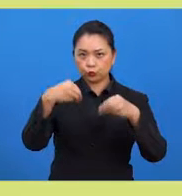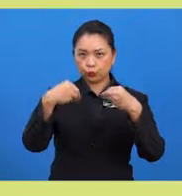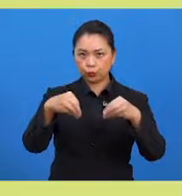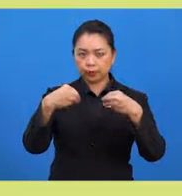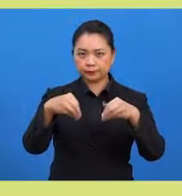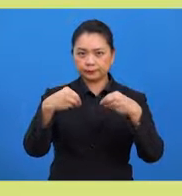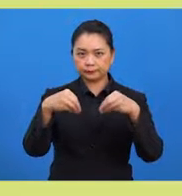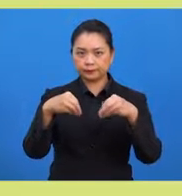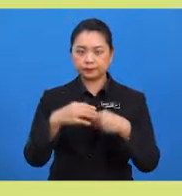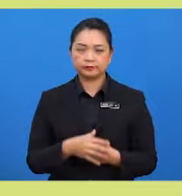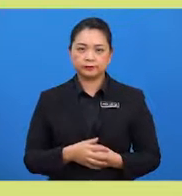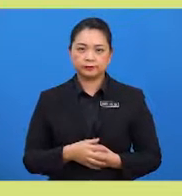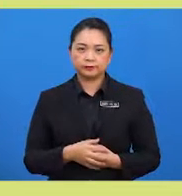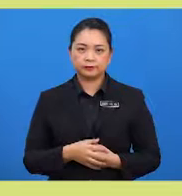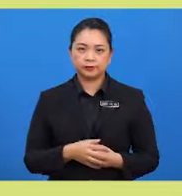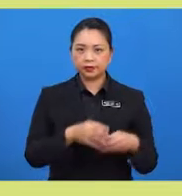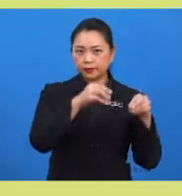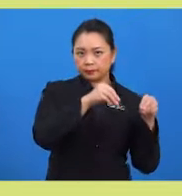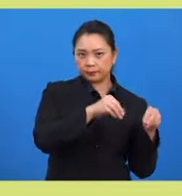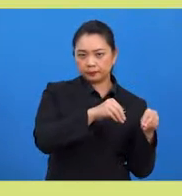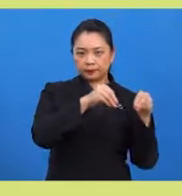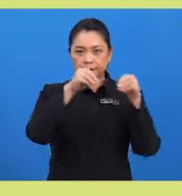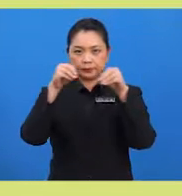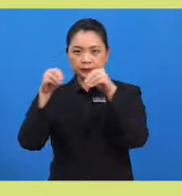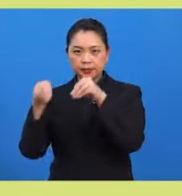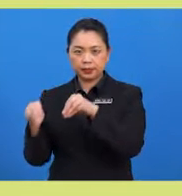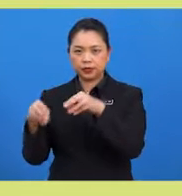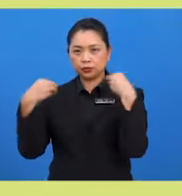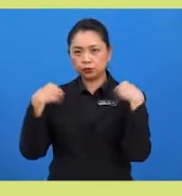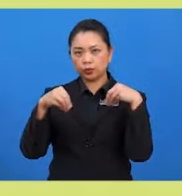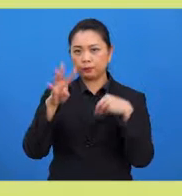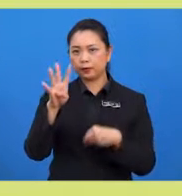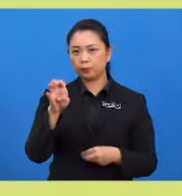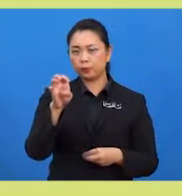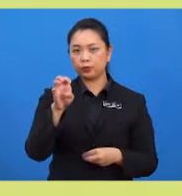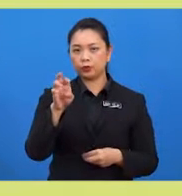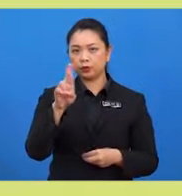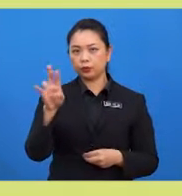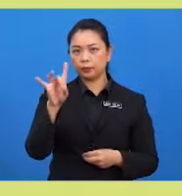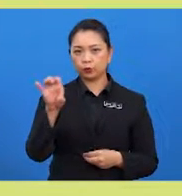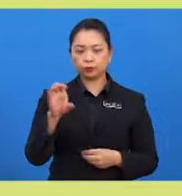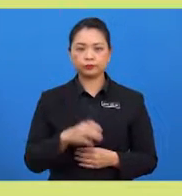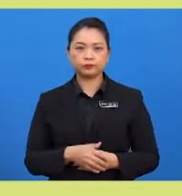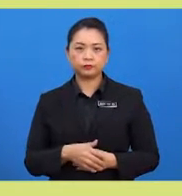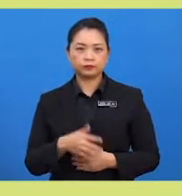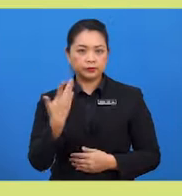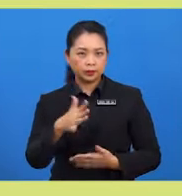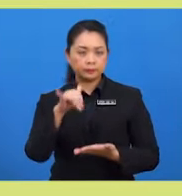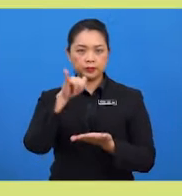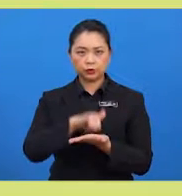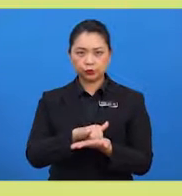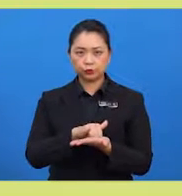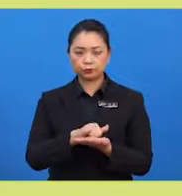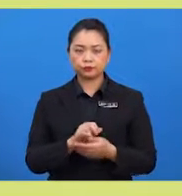ada jualan dan kita pindahkan jualan RM 40,800. Seterusnya,